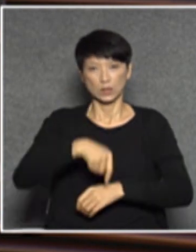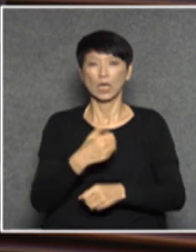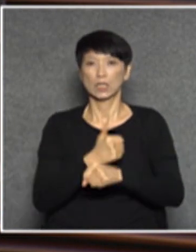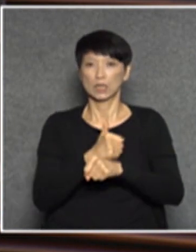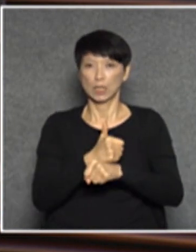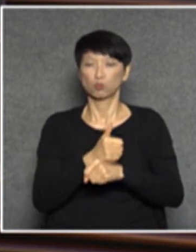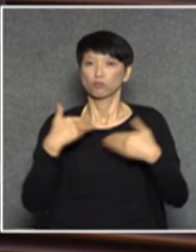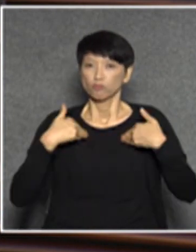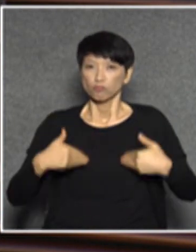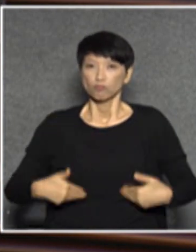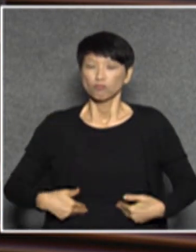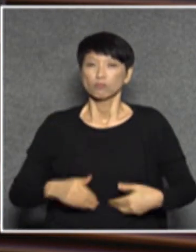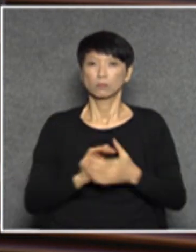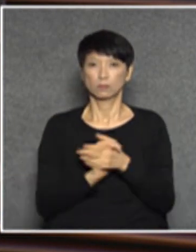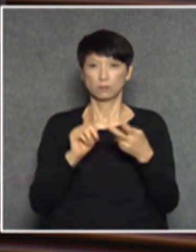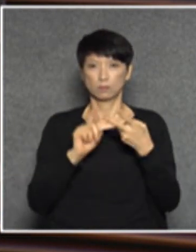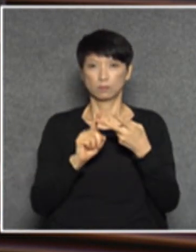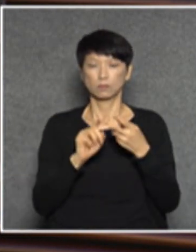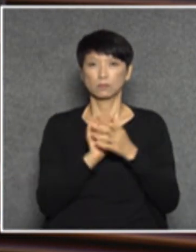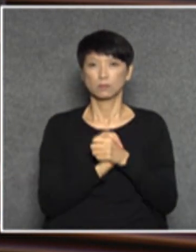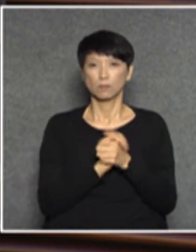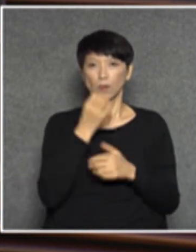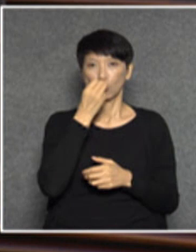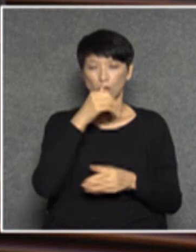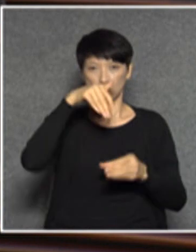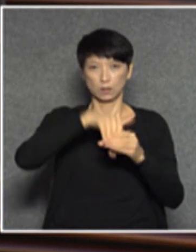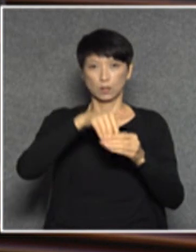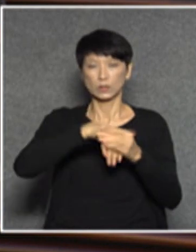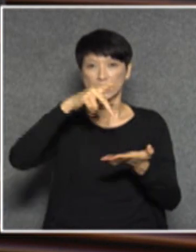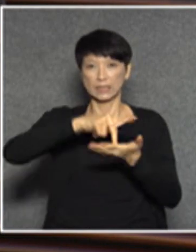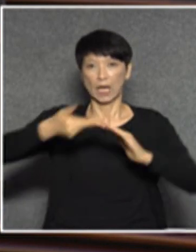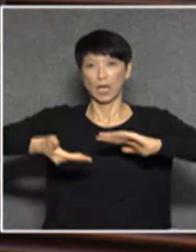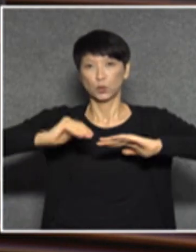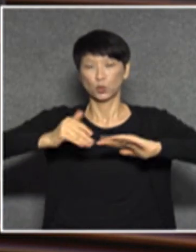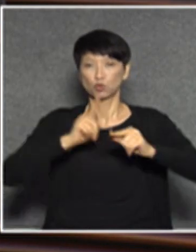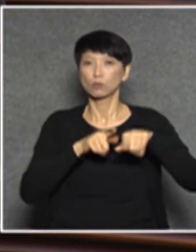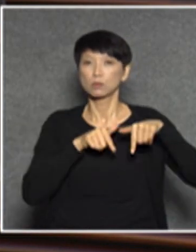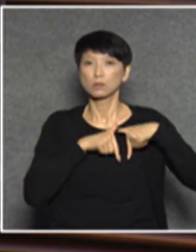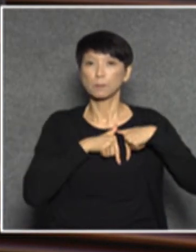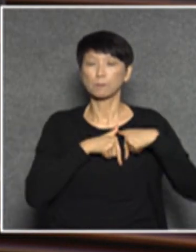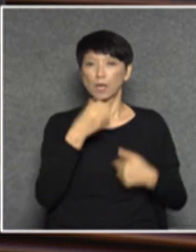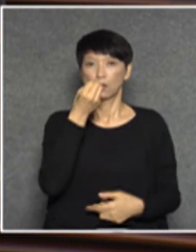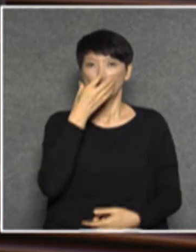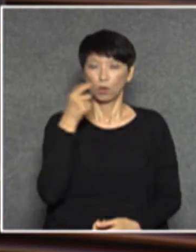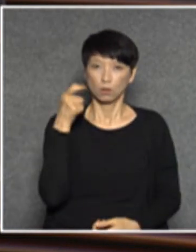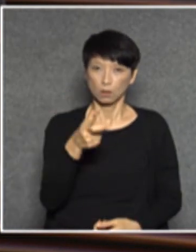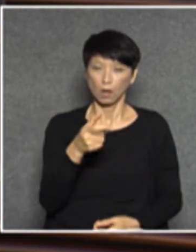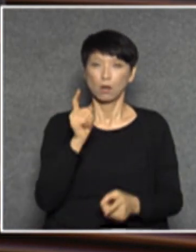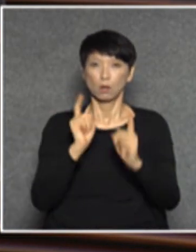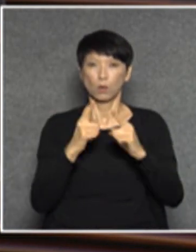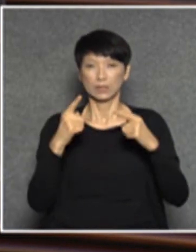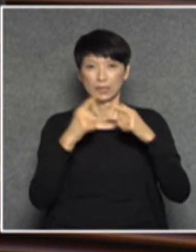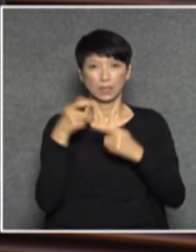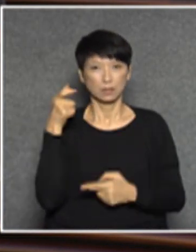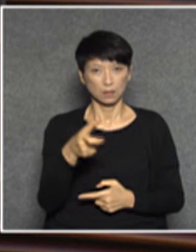置的。另一方面，香港作為一個投資債券的中心，包括是用港幣也好，人民幣也好，作發債